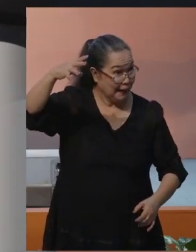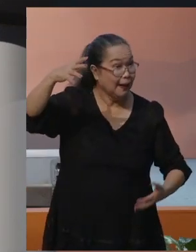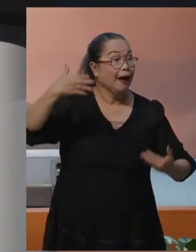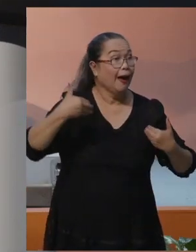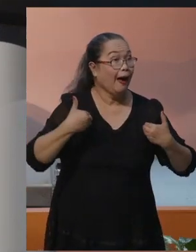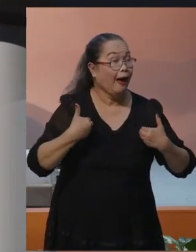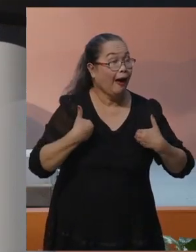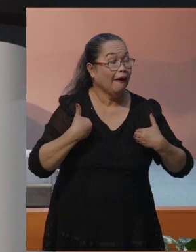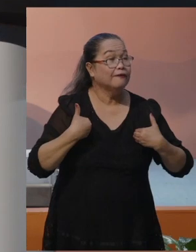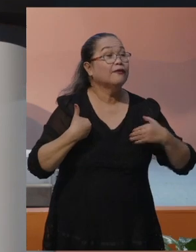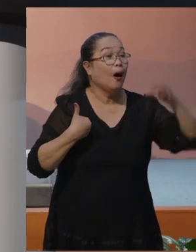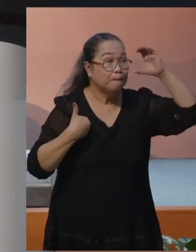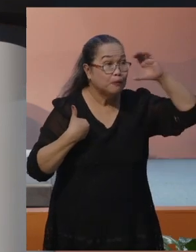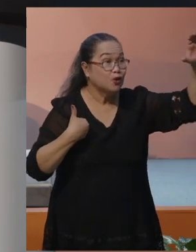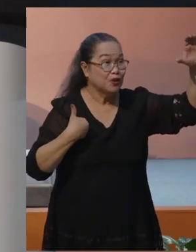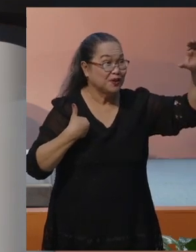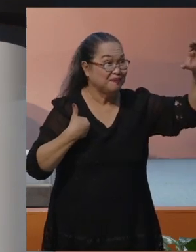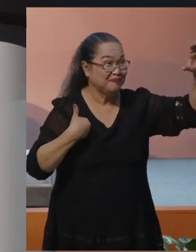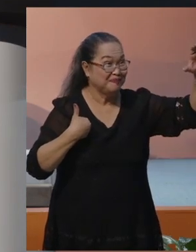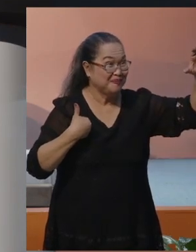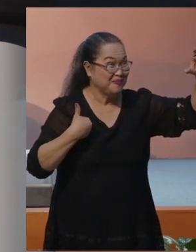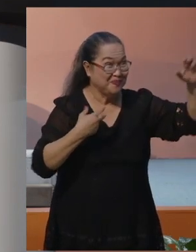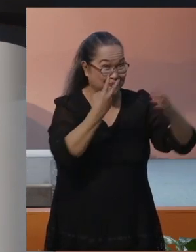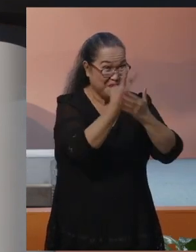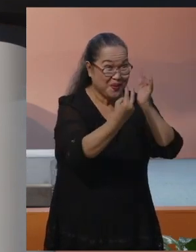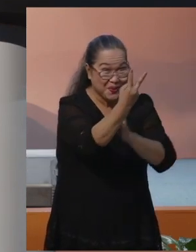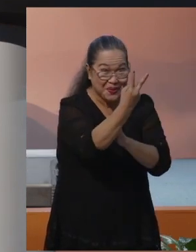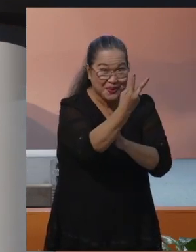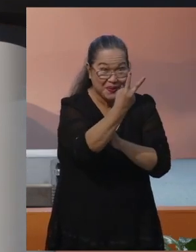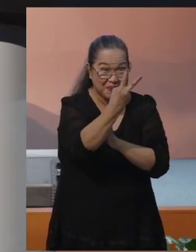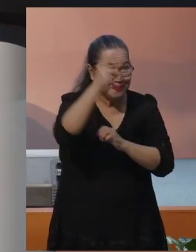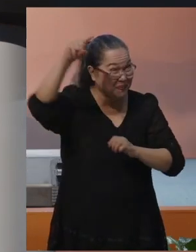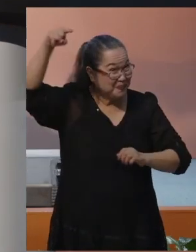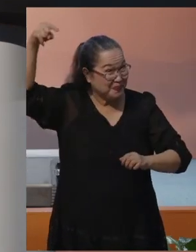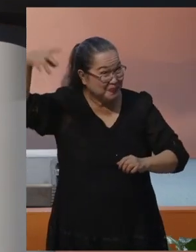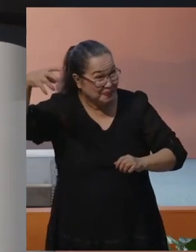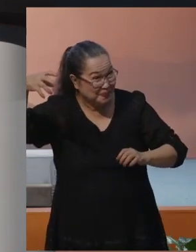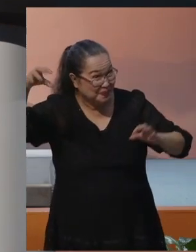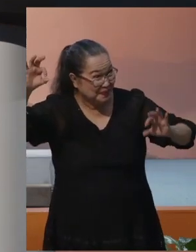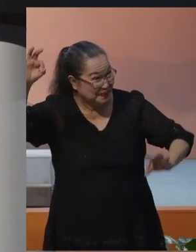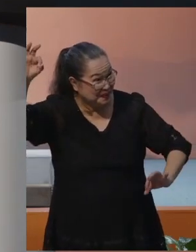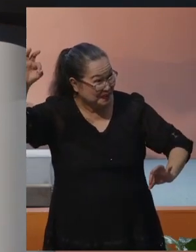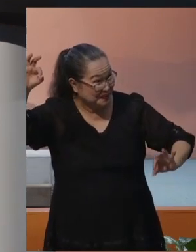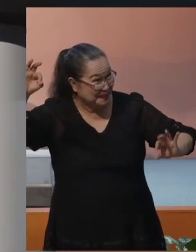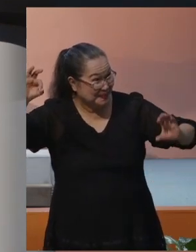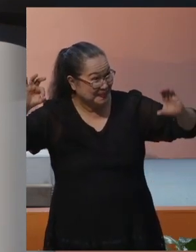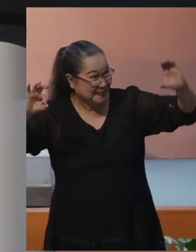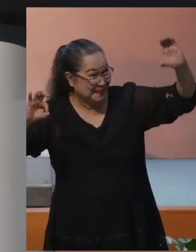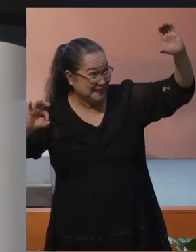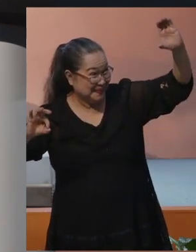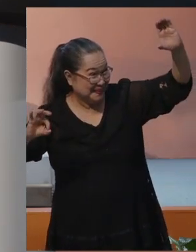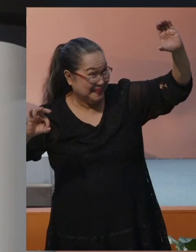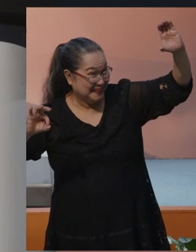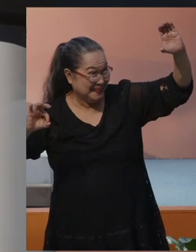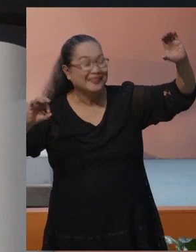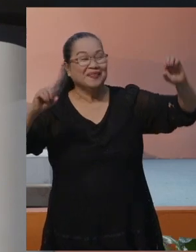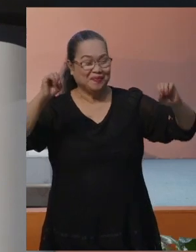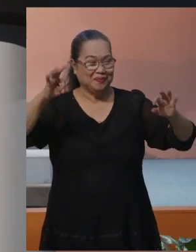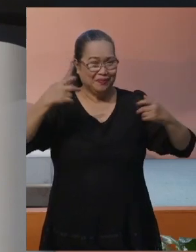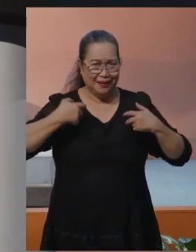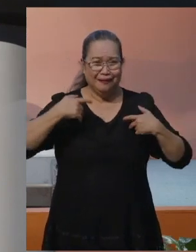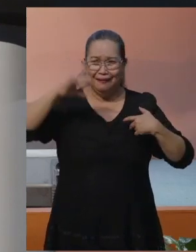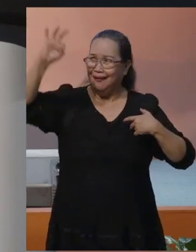ng buwan. Litaw na yung buwan sa Aijalon. Yung sa Gibeon, nandun pa ang araw.